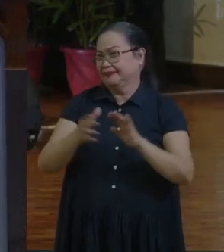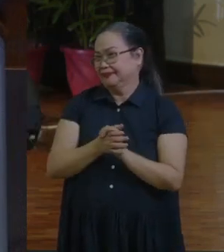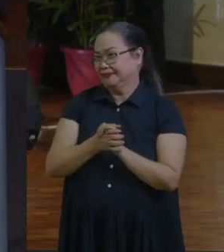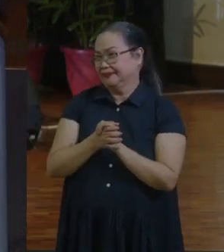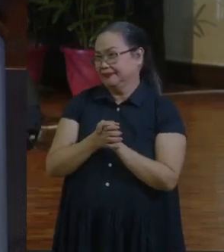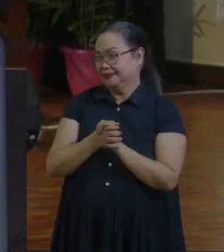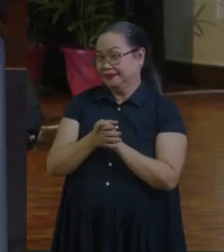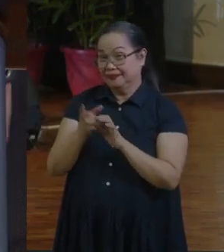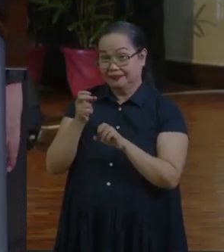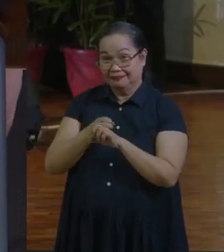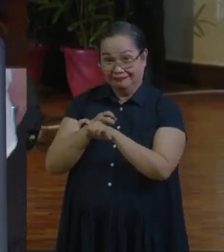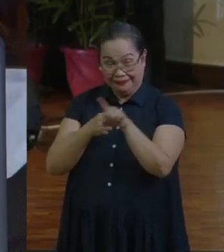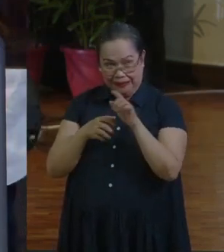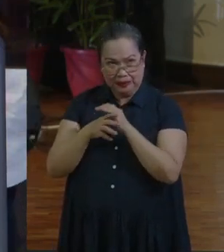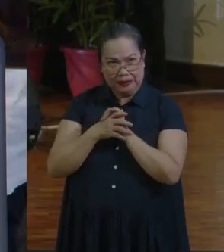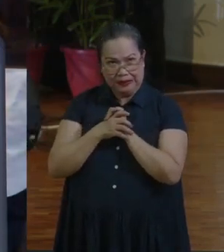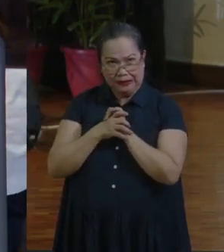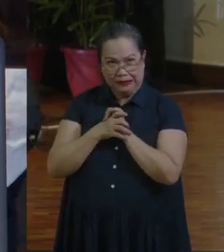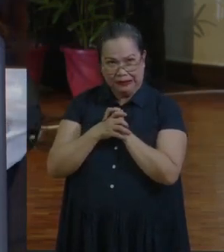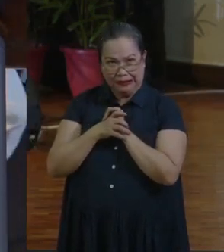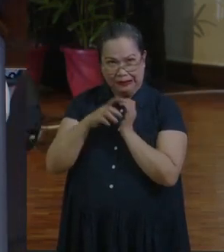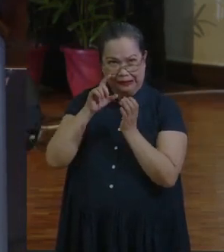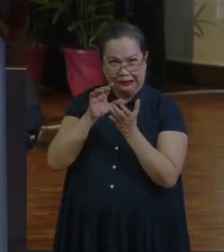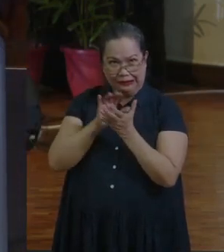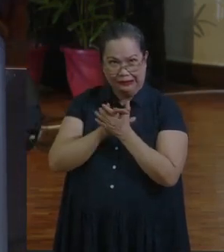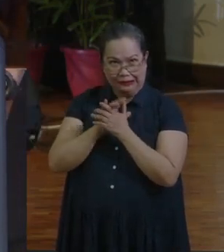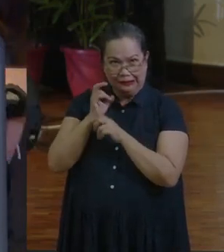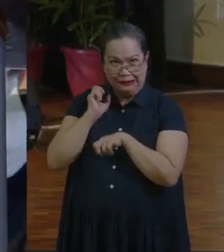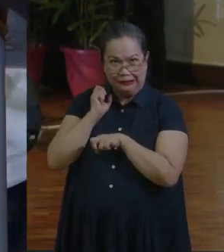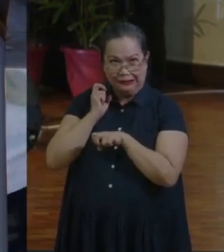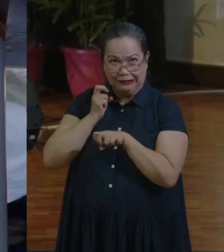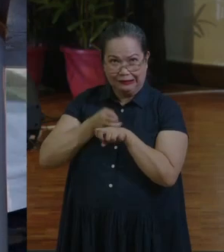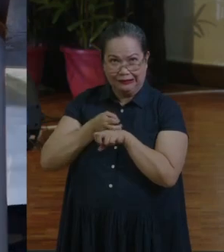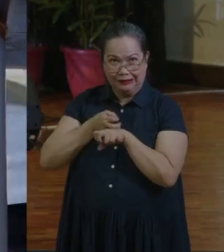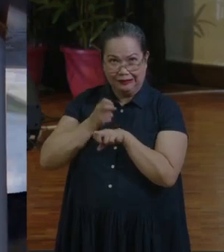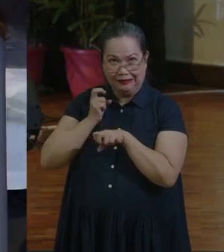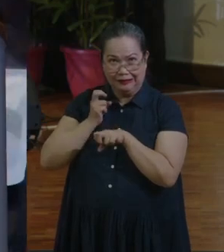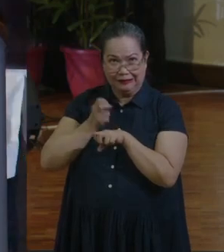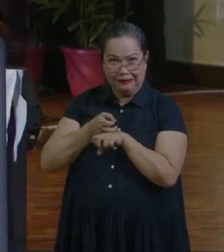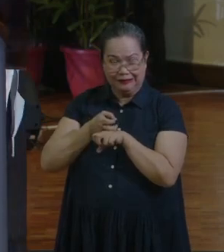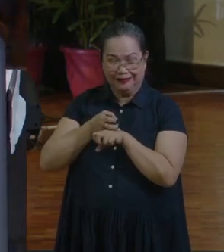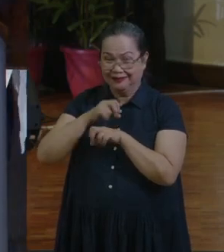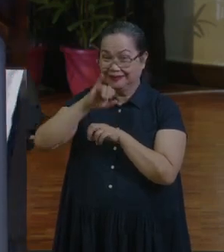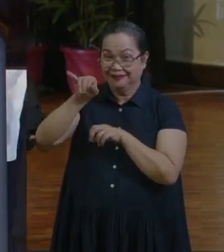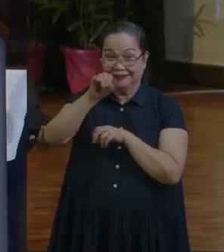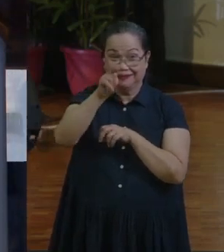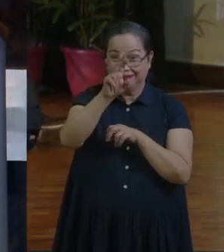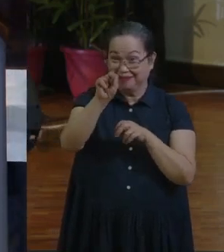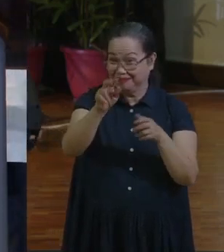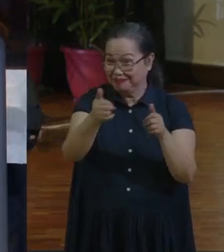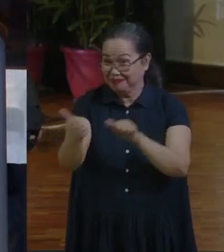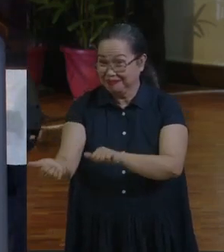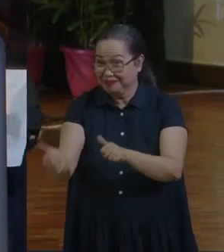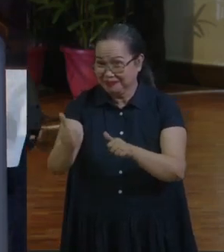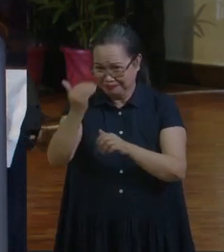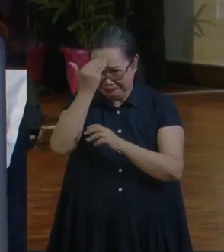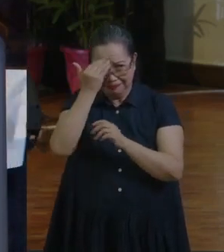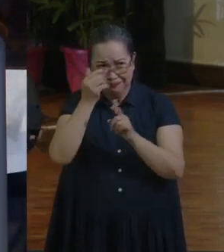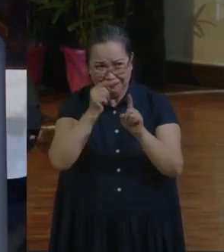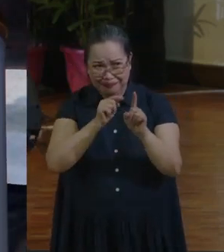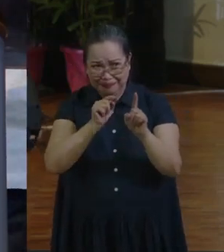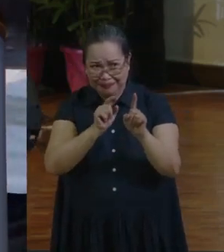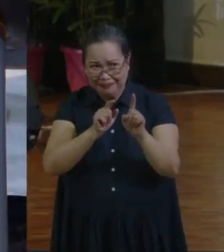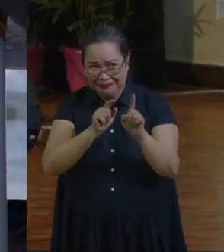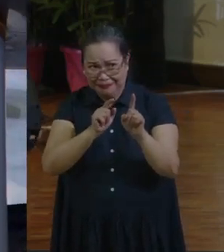Parang mahirap paniwalaan, mga kapatid, sapagkat kahit na alam ni John the Baptist ang lahat ng